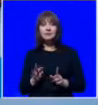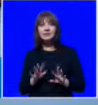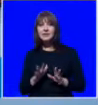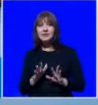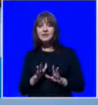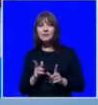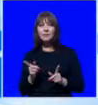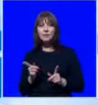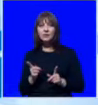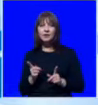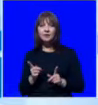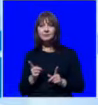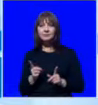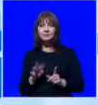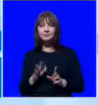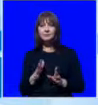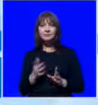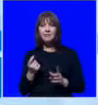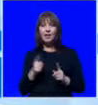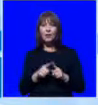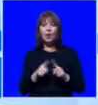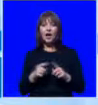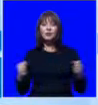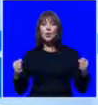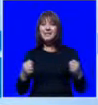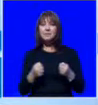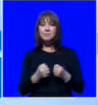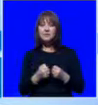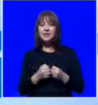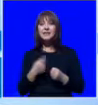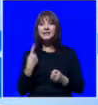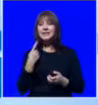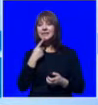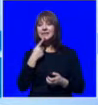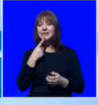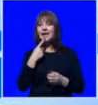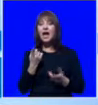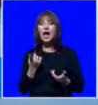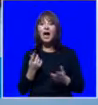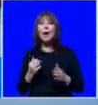сблъскахте, господа, на размера на минималната работна заплата.